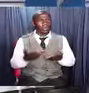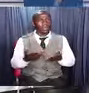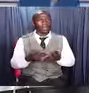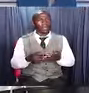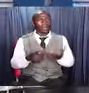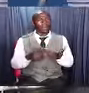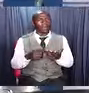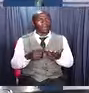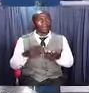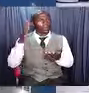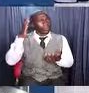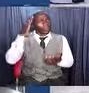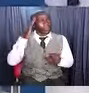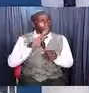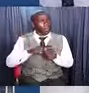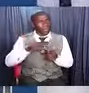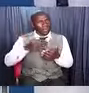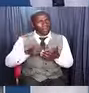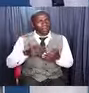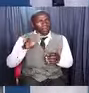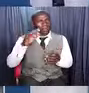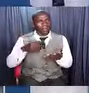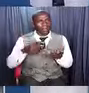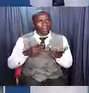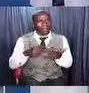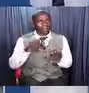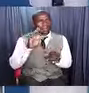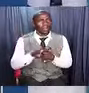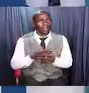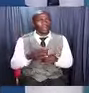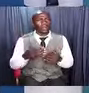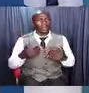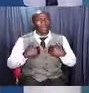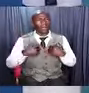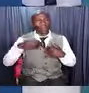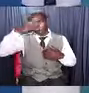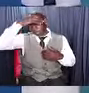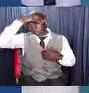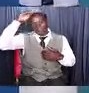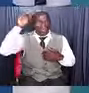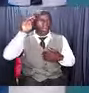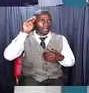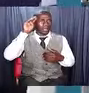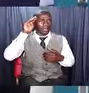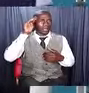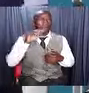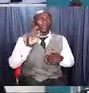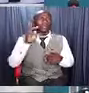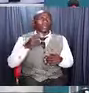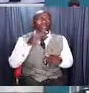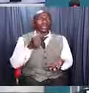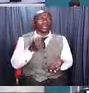Na mahesabu mengi wayajua hata ulisomea business studies. And so many calculations you even hata una bachelor. Business. And you have a bachelor degree. Bachelor yako haitafaulu kitu.